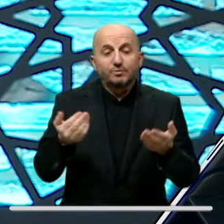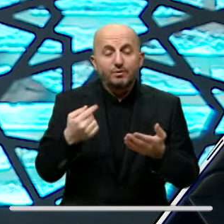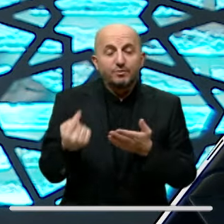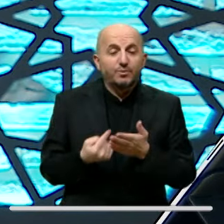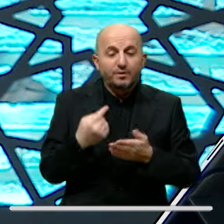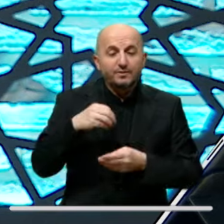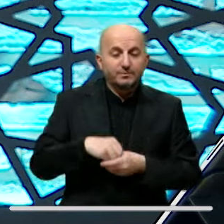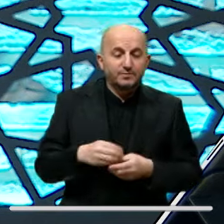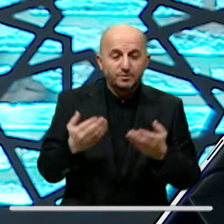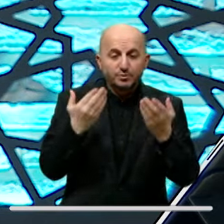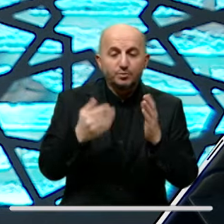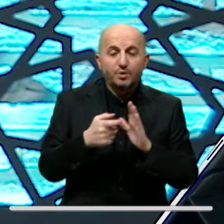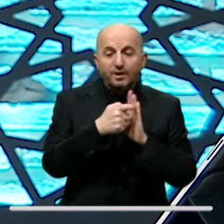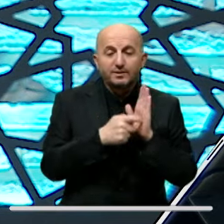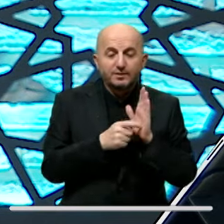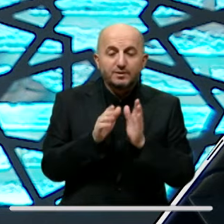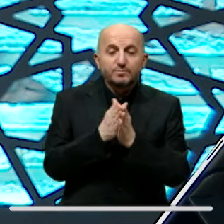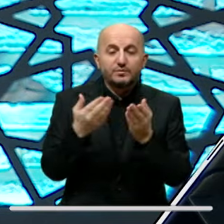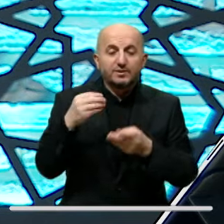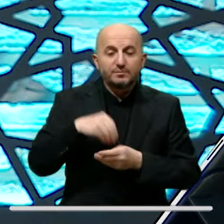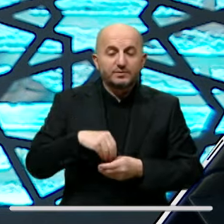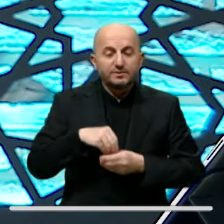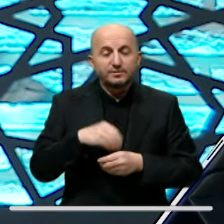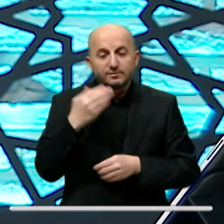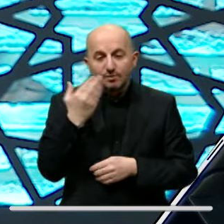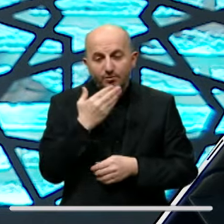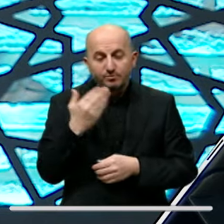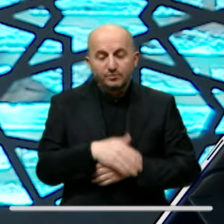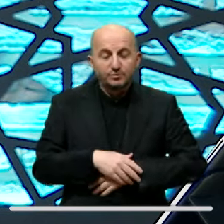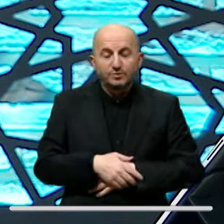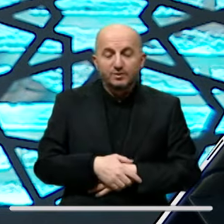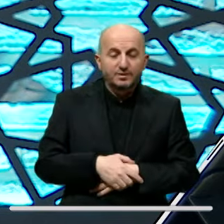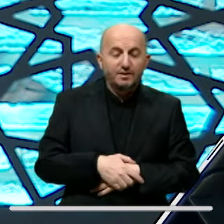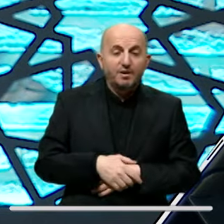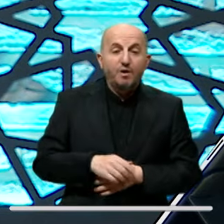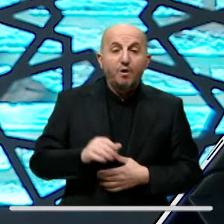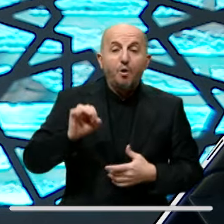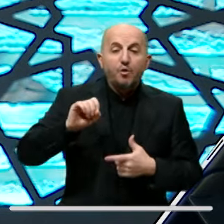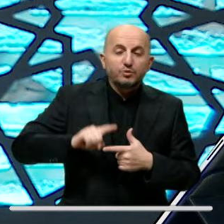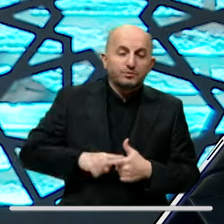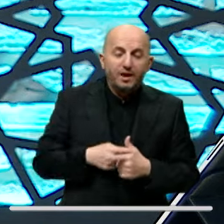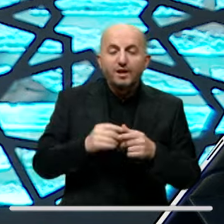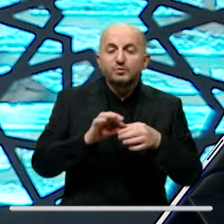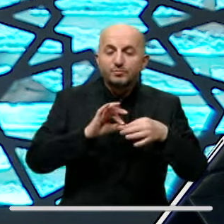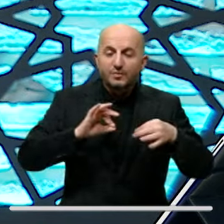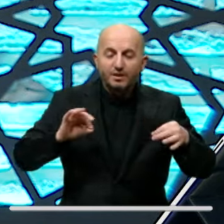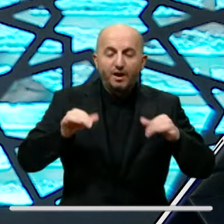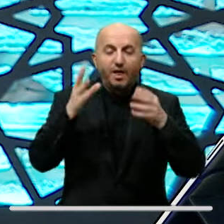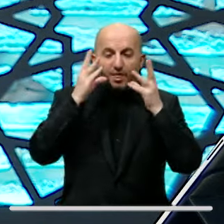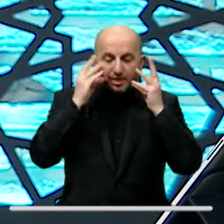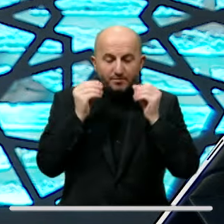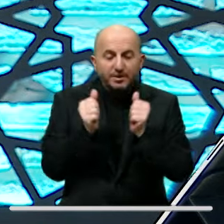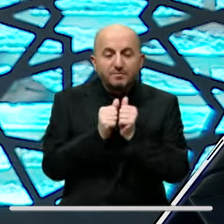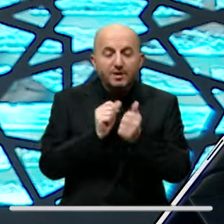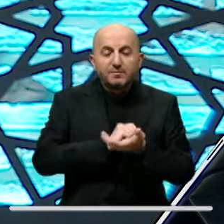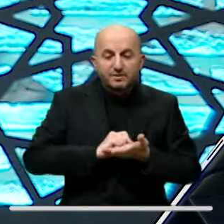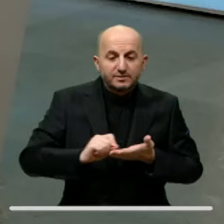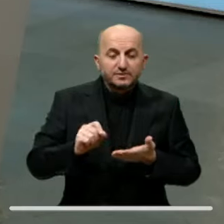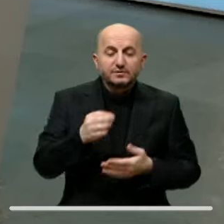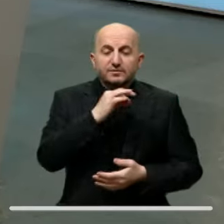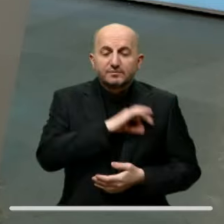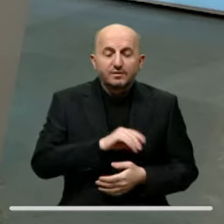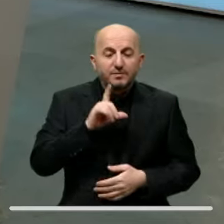Kerim'deki dua ayetleri bu kitap içerisinde okunuşlarıyla ve orijinal metinleriyle, anlamlarıyla beraber yazılmış.